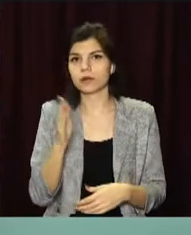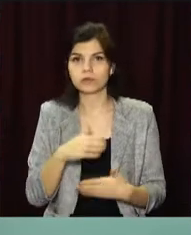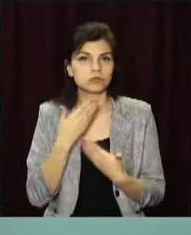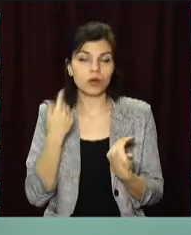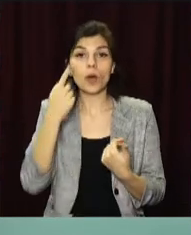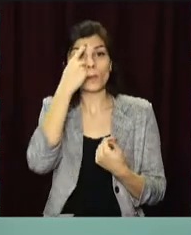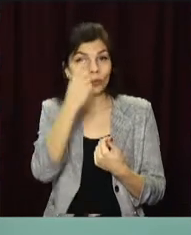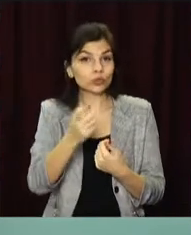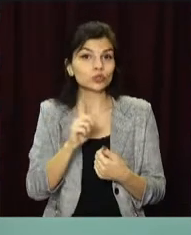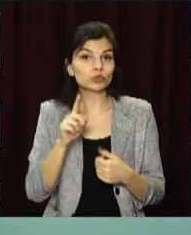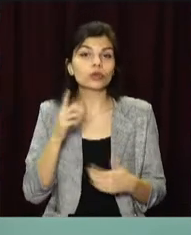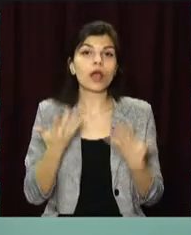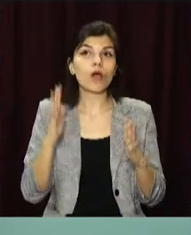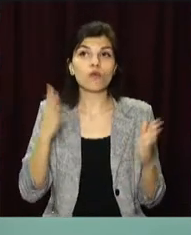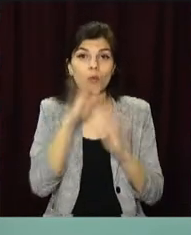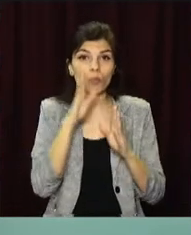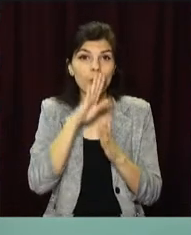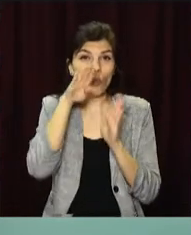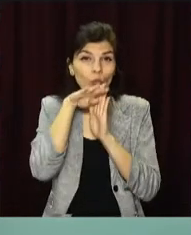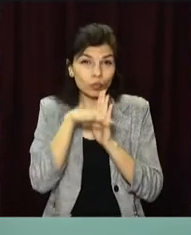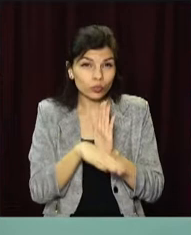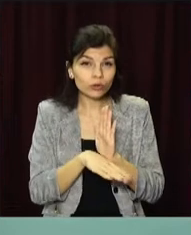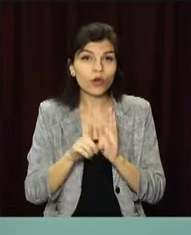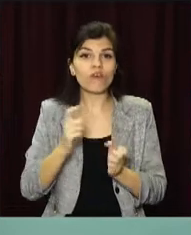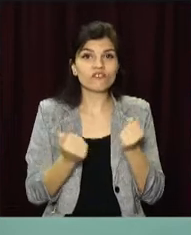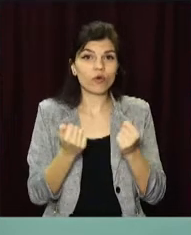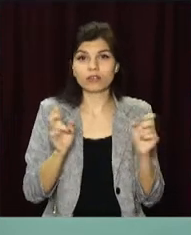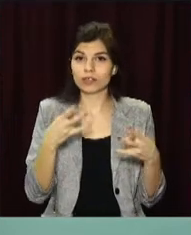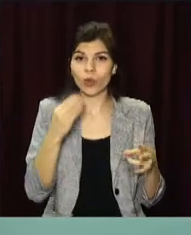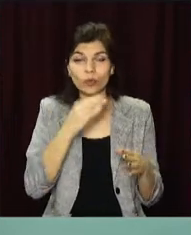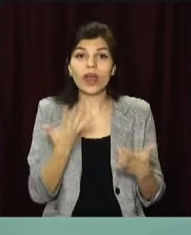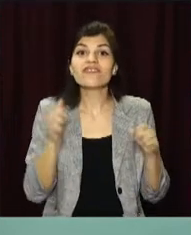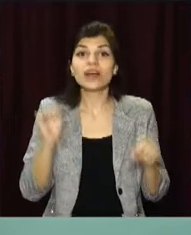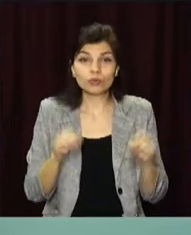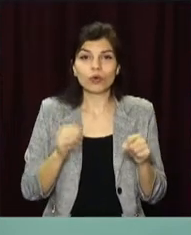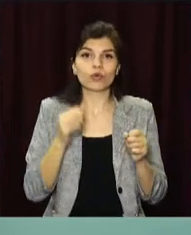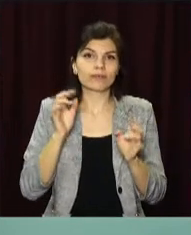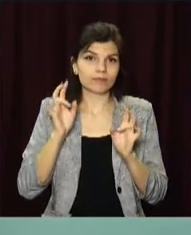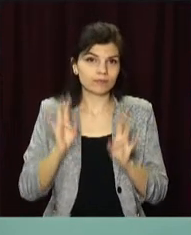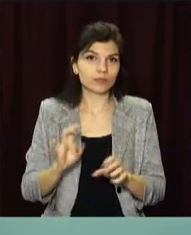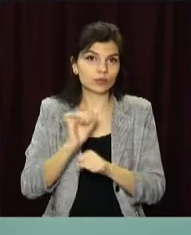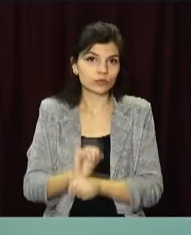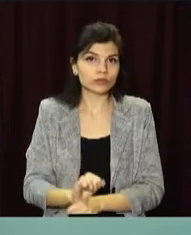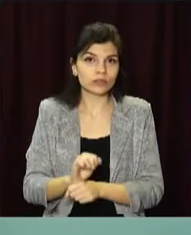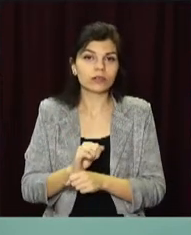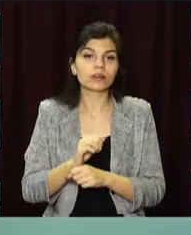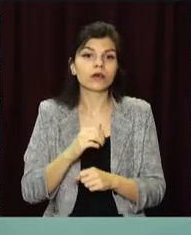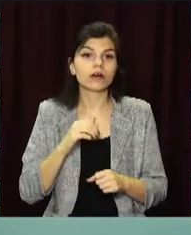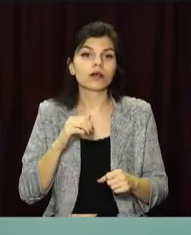доріг. Попереджаємо, що у разі погіршення погодних умов, щоб водії не виїжджали на дороги